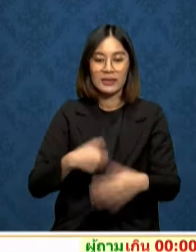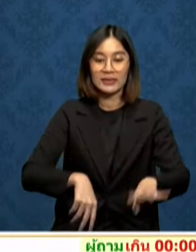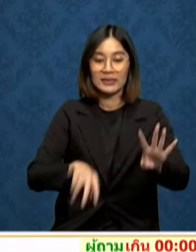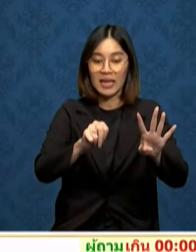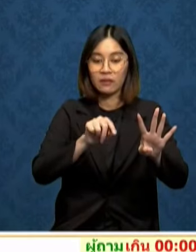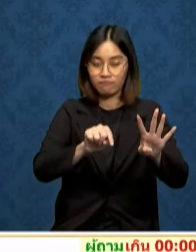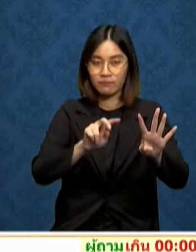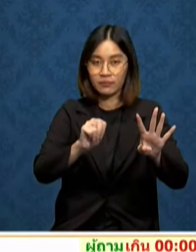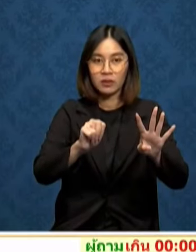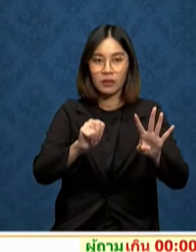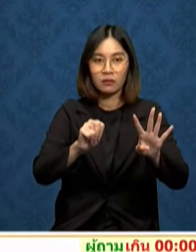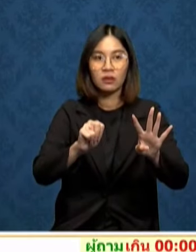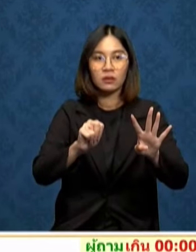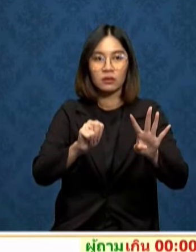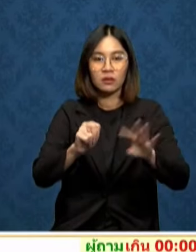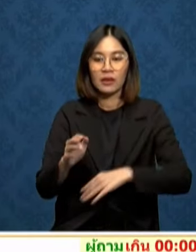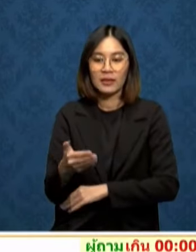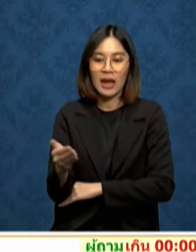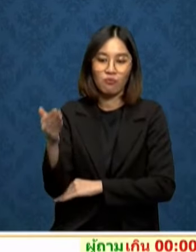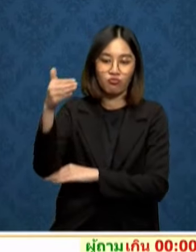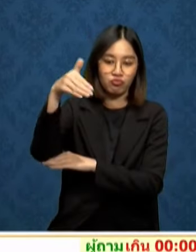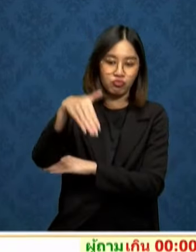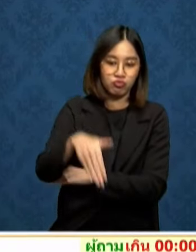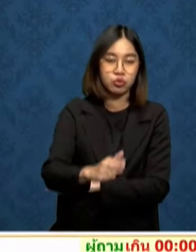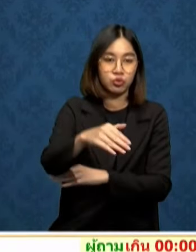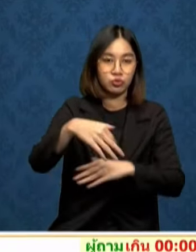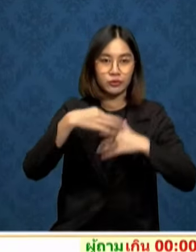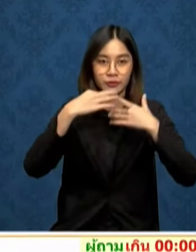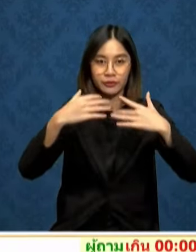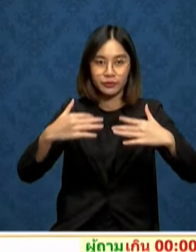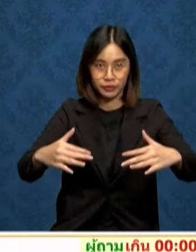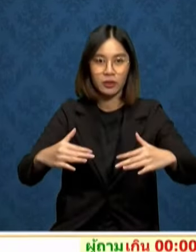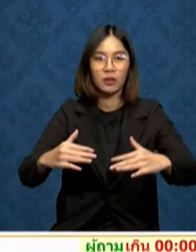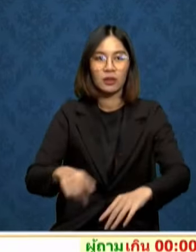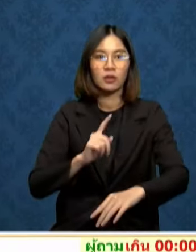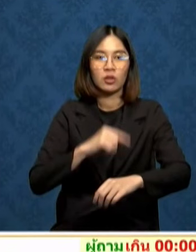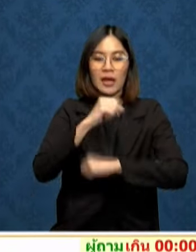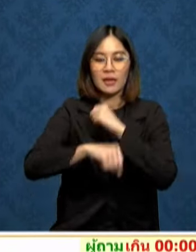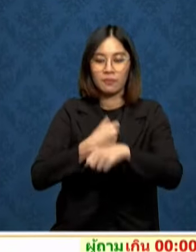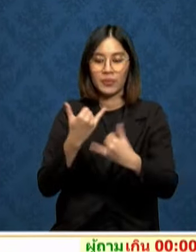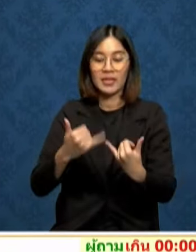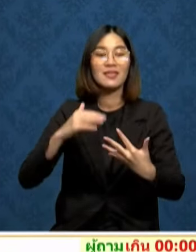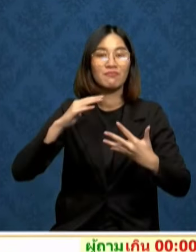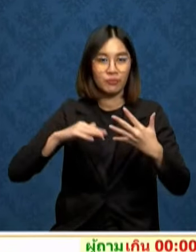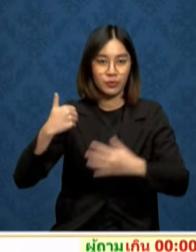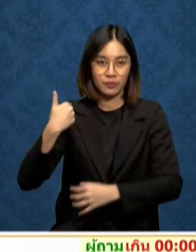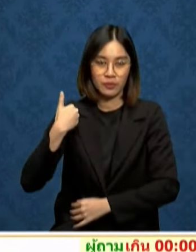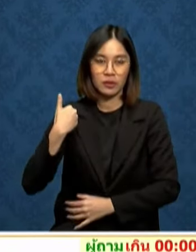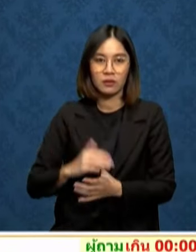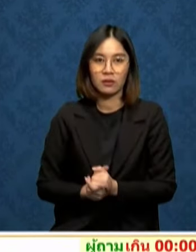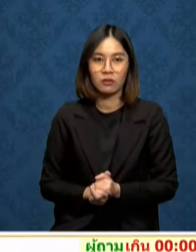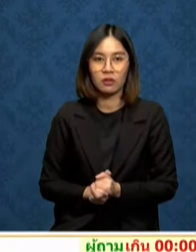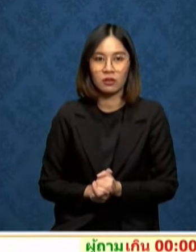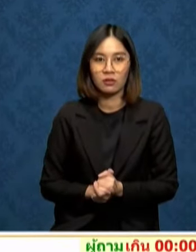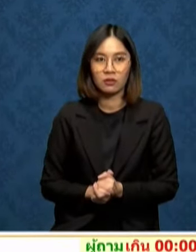เนี่ยจะกระโดดลงน้ำครั้งแรกภายในสิ้นปีนี้นะครับ